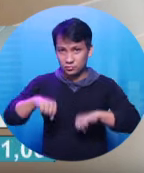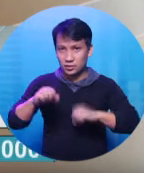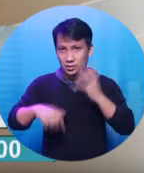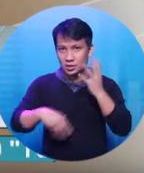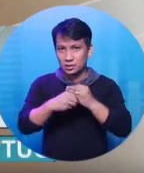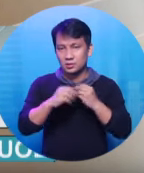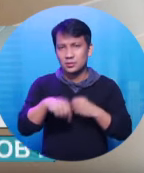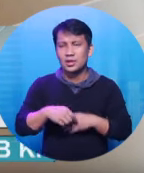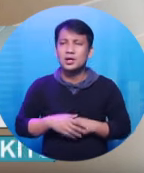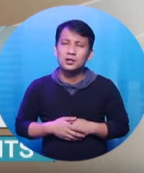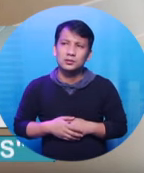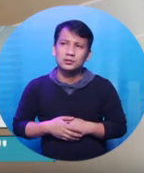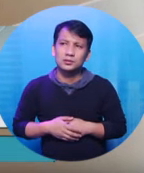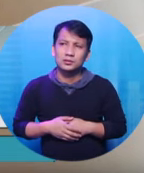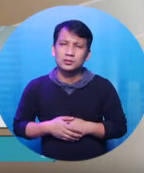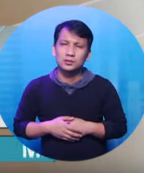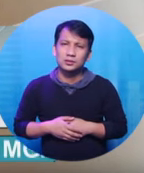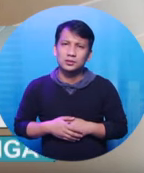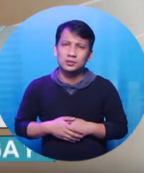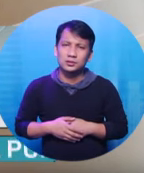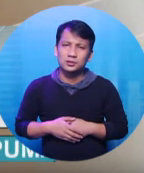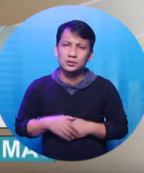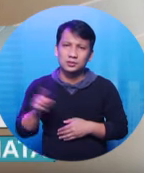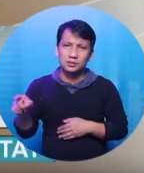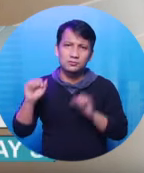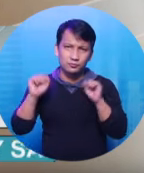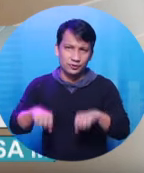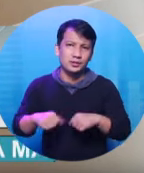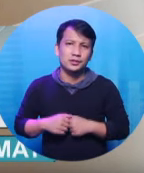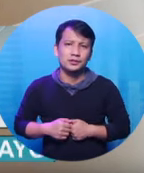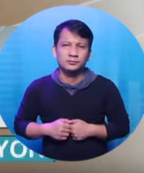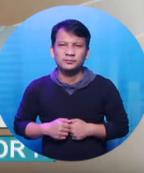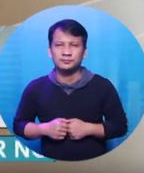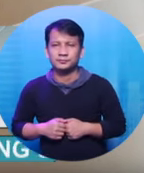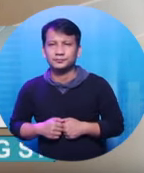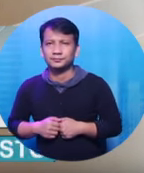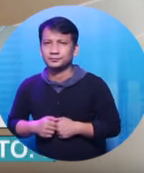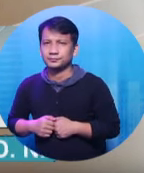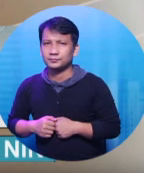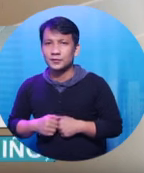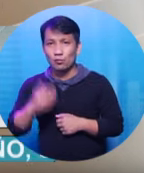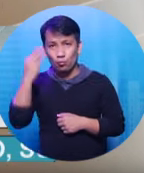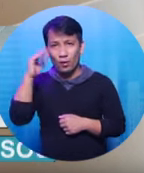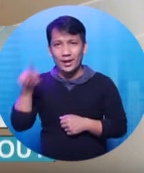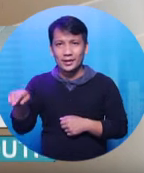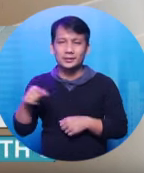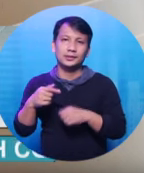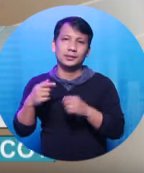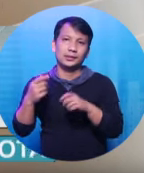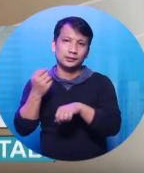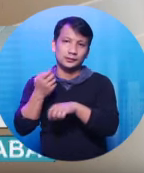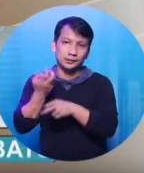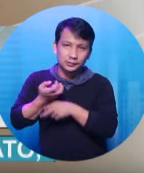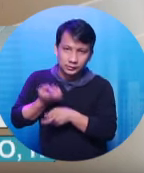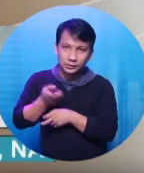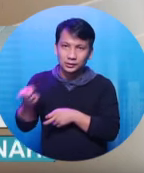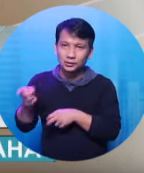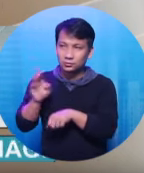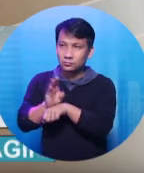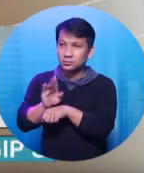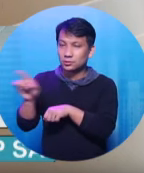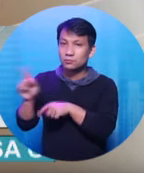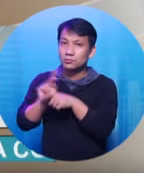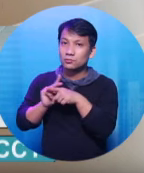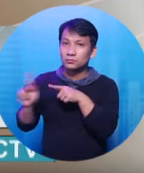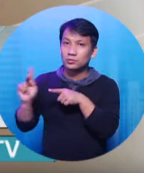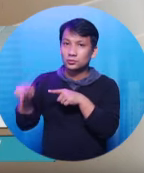tayo makawa ng sinasabi ating challenges. Dahil at po nakasira po ng business niya ng tao, kunyari kung professional po